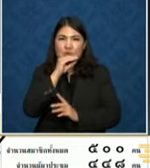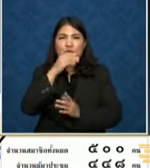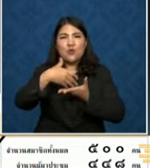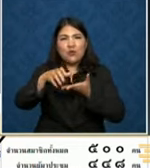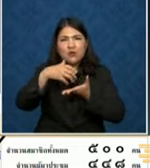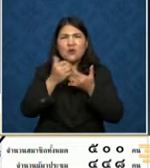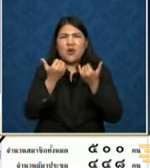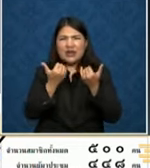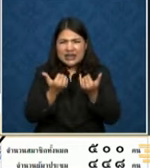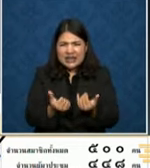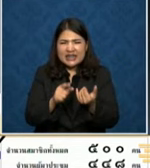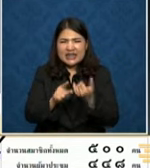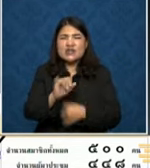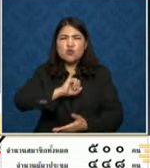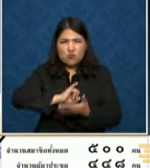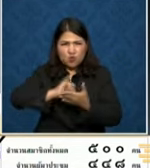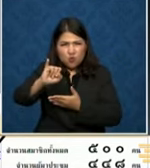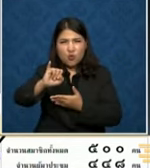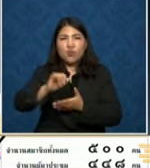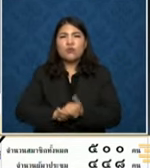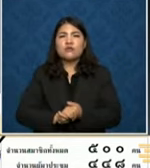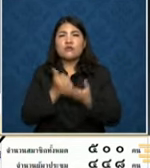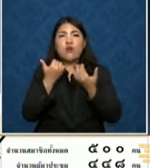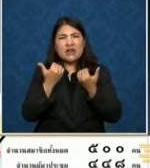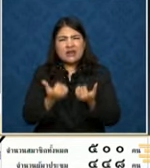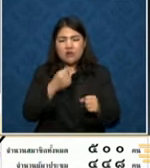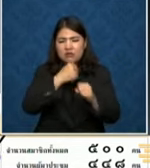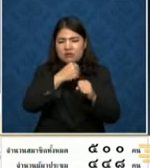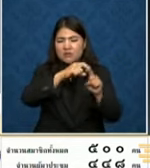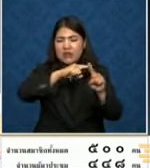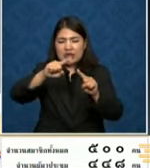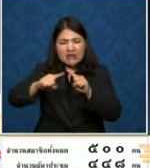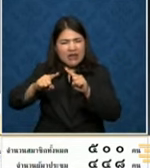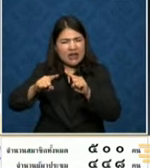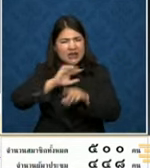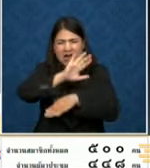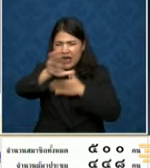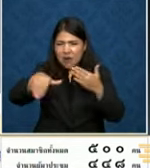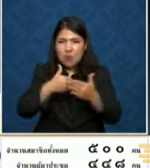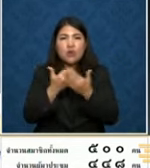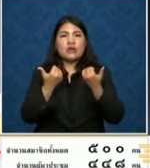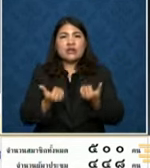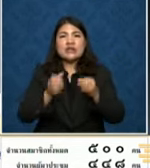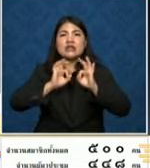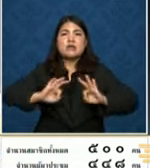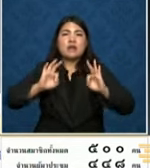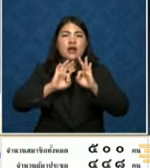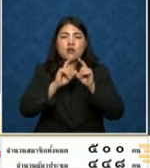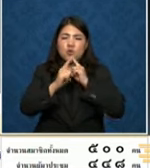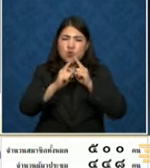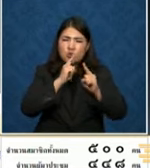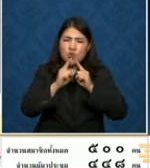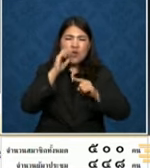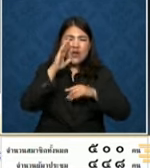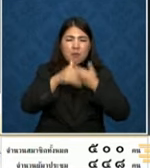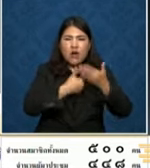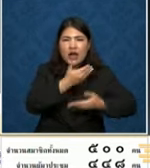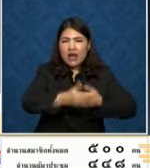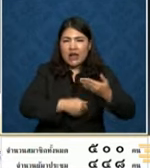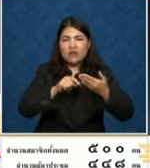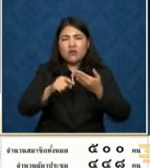าถูกทางนะครับเราต้องทำทุกเรื่องการเจรจากับพ่อค้ายางบริษัทใหญ่ๆในประเทศไทยต้องเจรจ